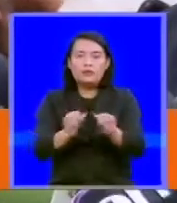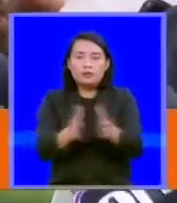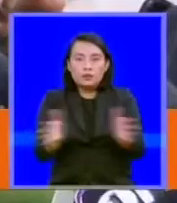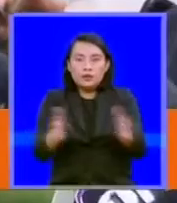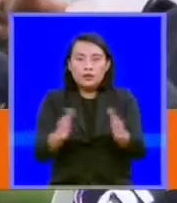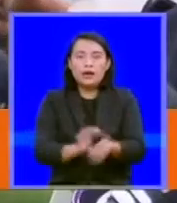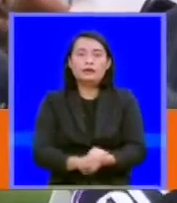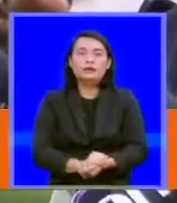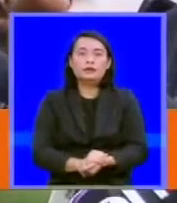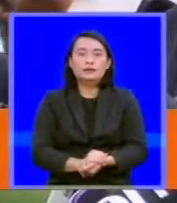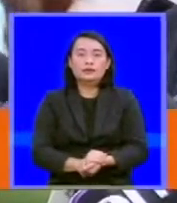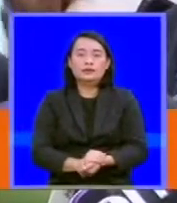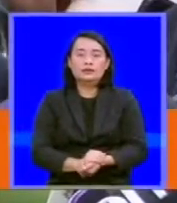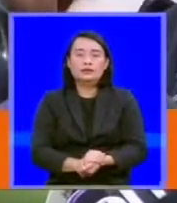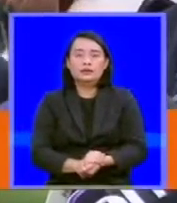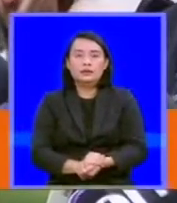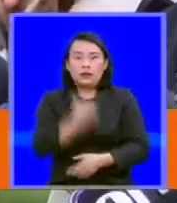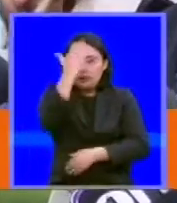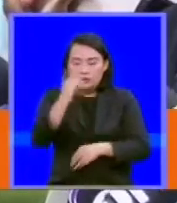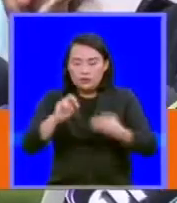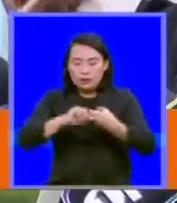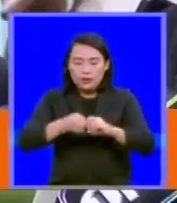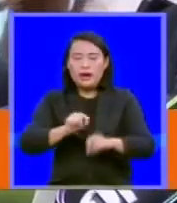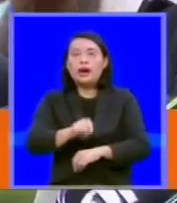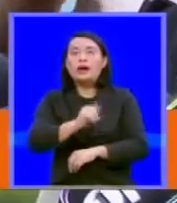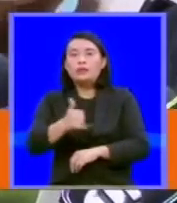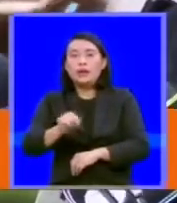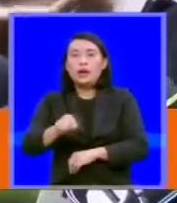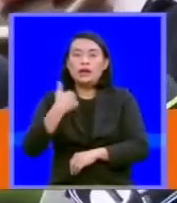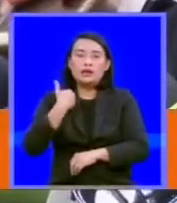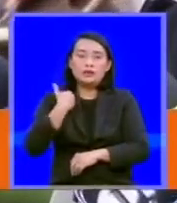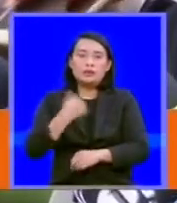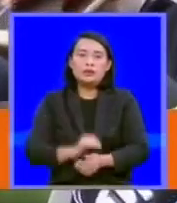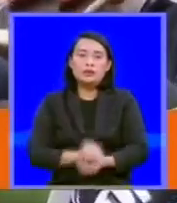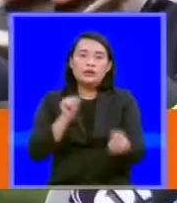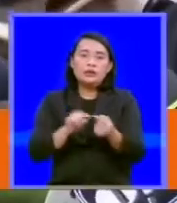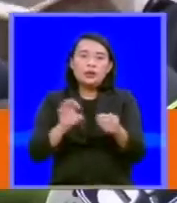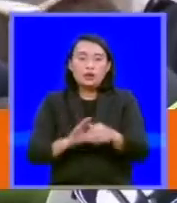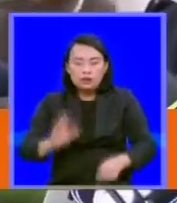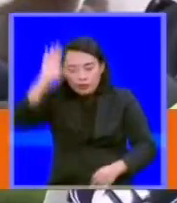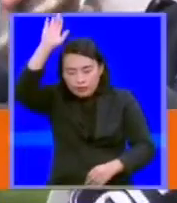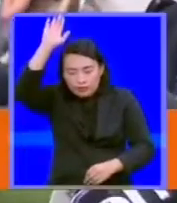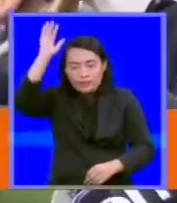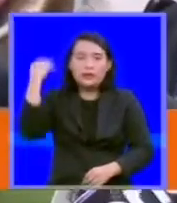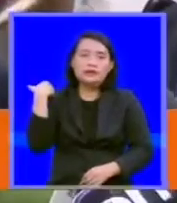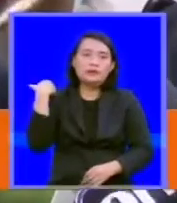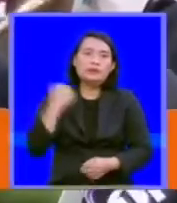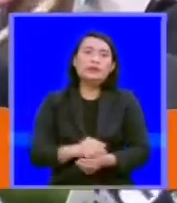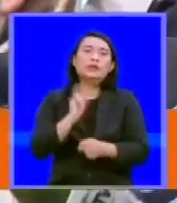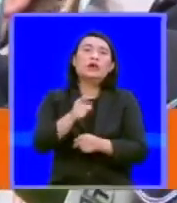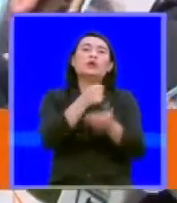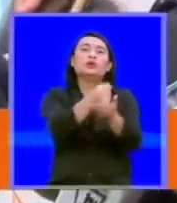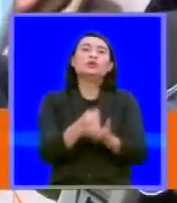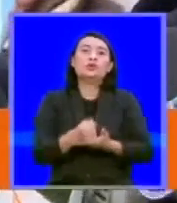ที่มากได้เพราะว่าปัญหามันอาจจะมีในเรื่องเกี่ยวกันถูกประท้วงบ้างอะไรบ้างต้องช่วยกันน